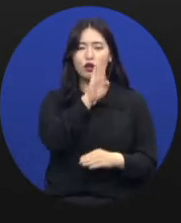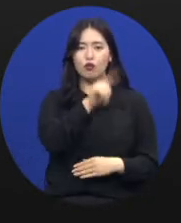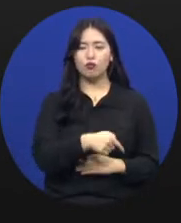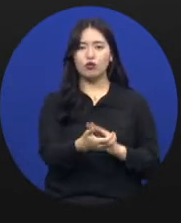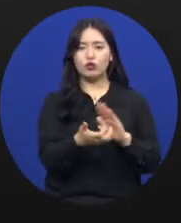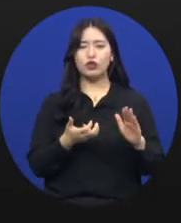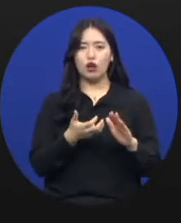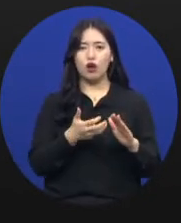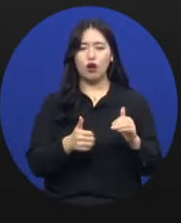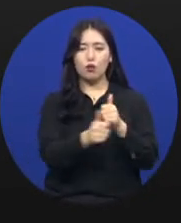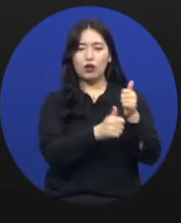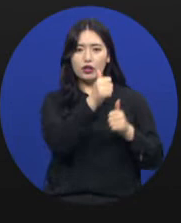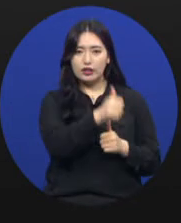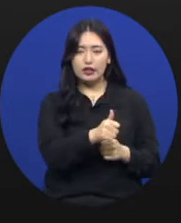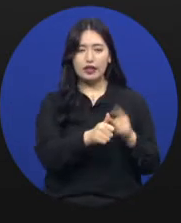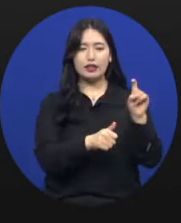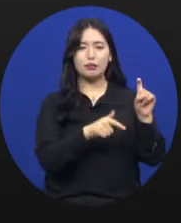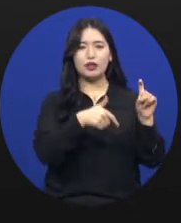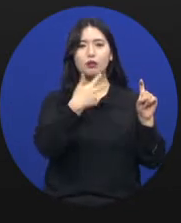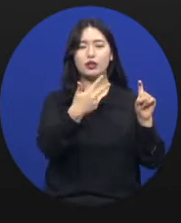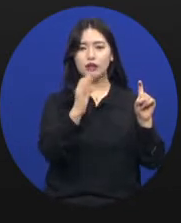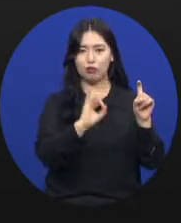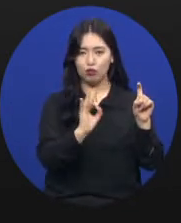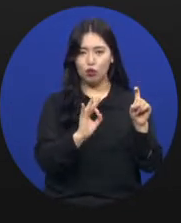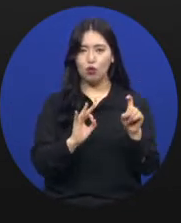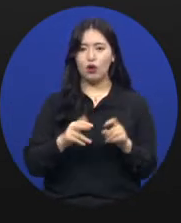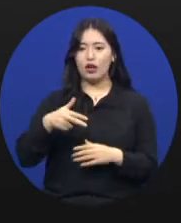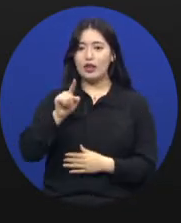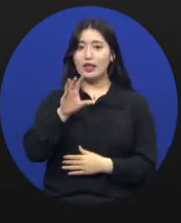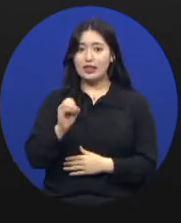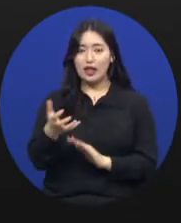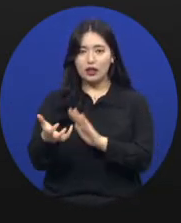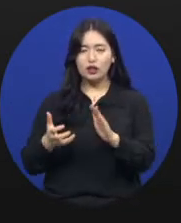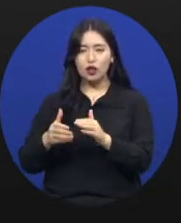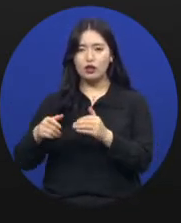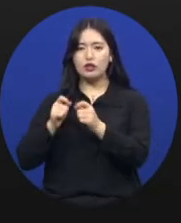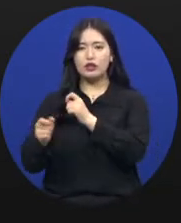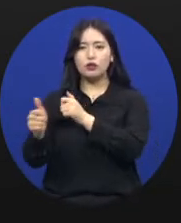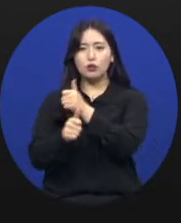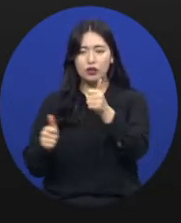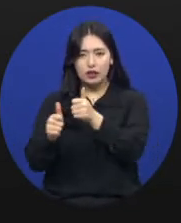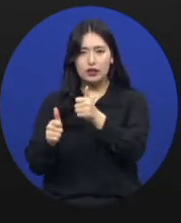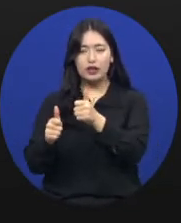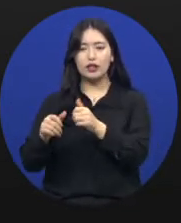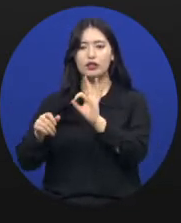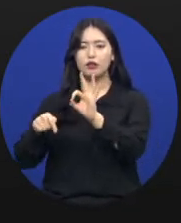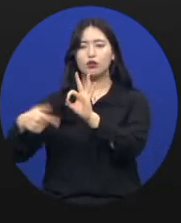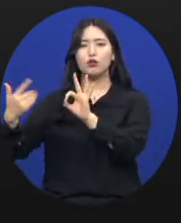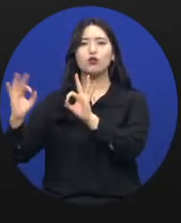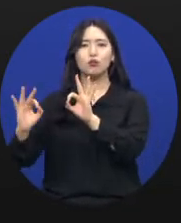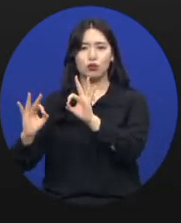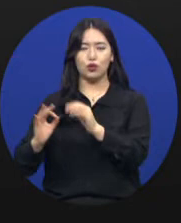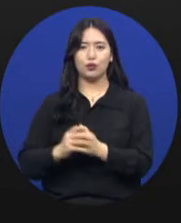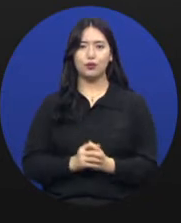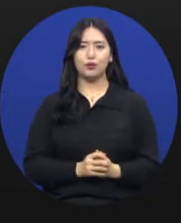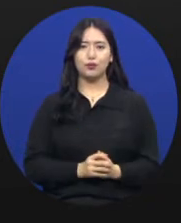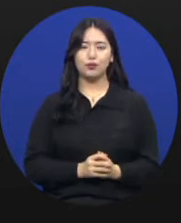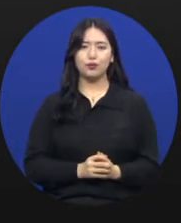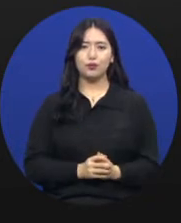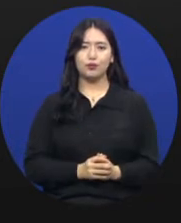1천 당협위원장 11.7% 창 성 철 전 도당 위원장 10.6% 했습니다